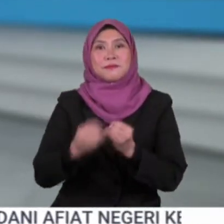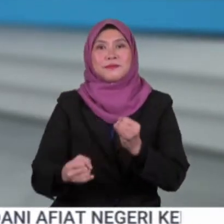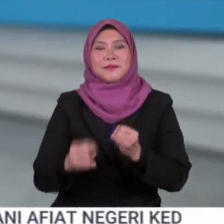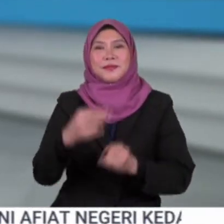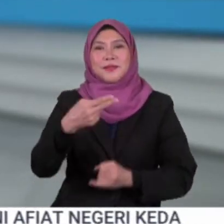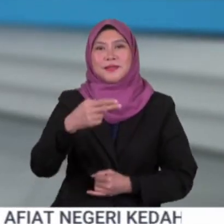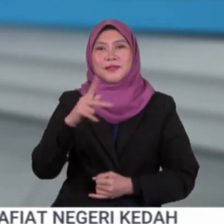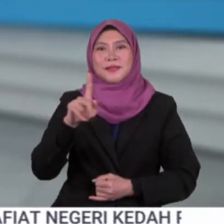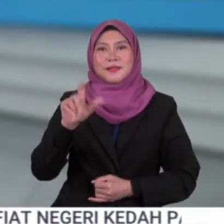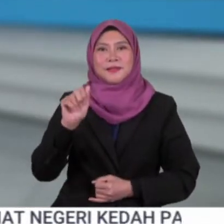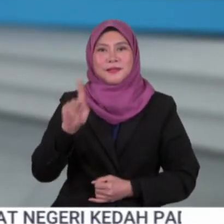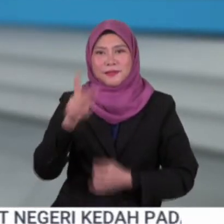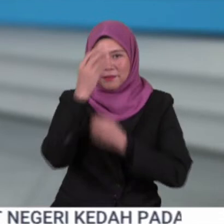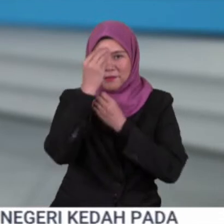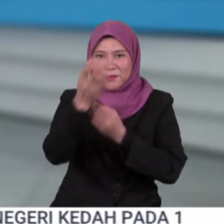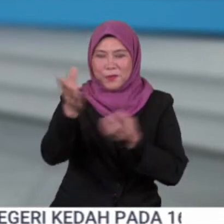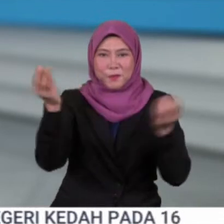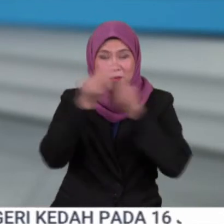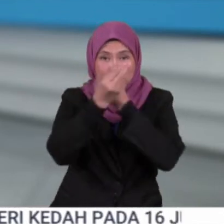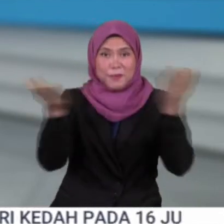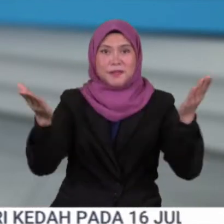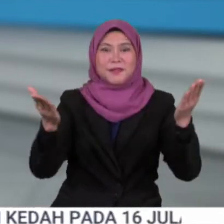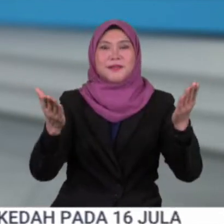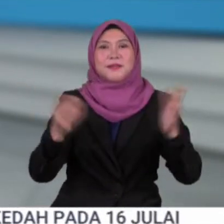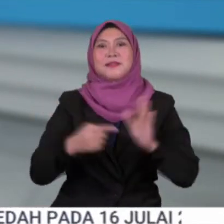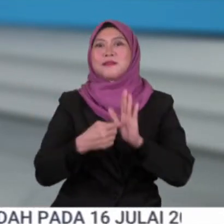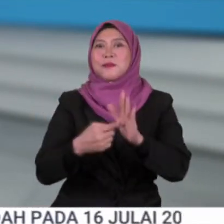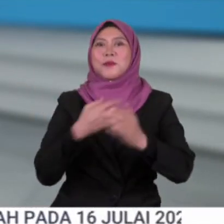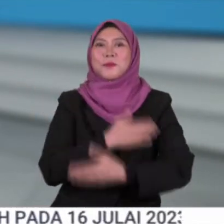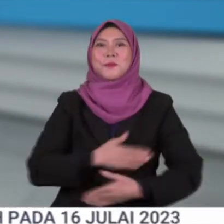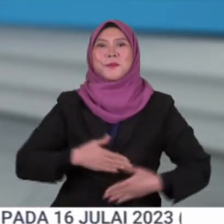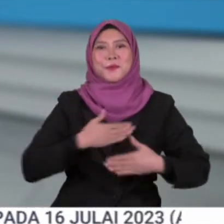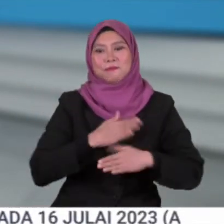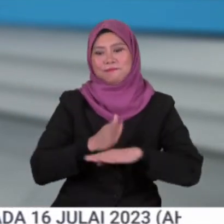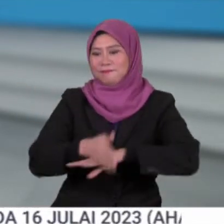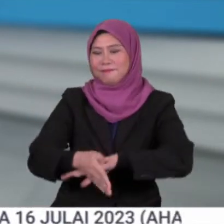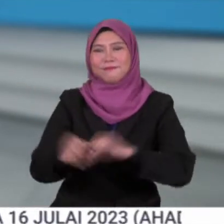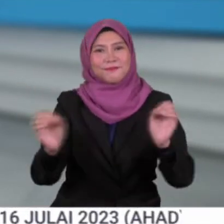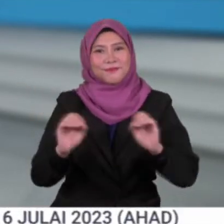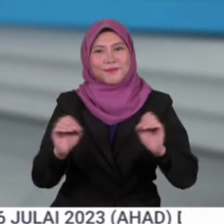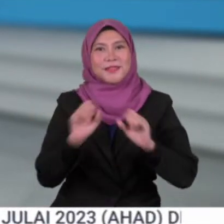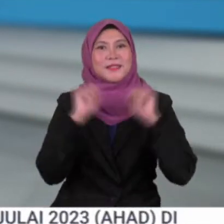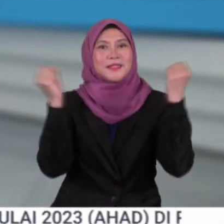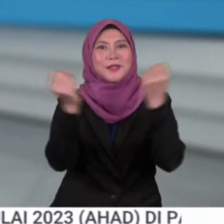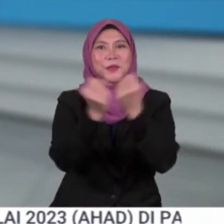mengakhiri H-Click malam ini. Informasi hiburan kami sajikan bukan keterlaluan.